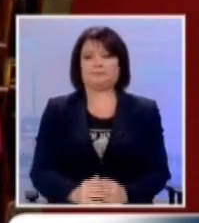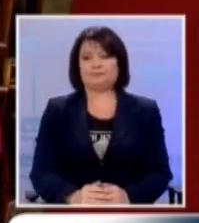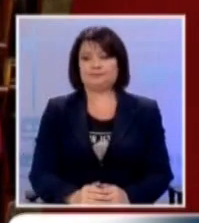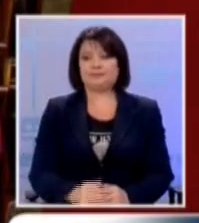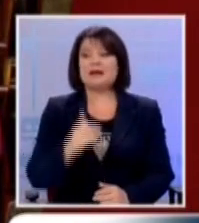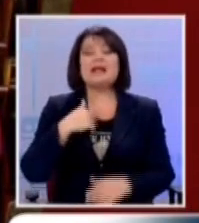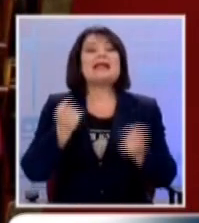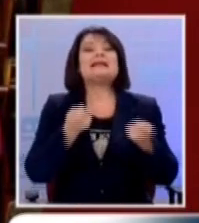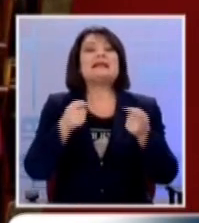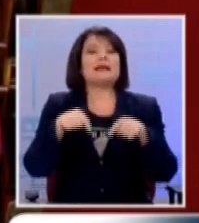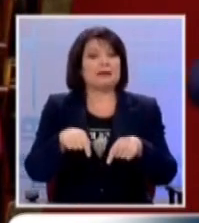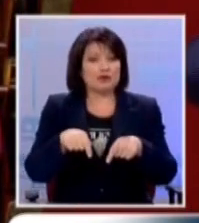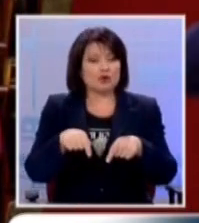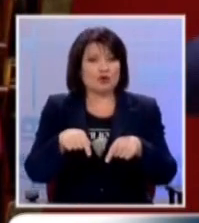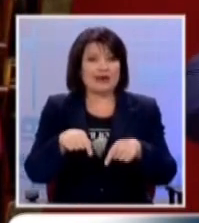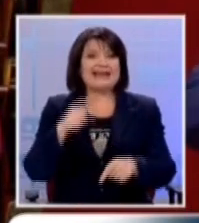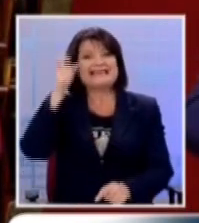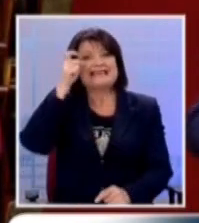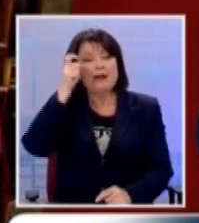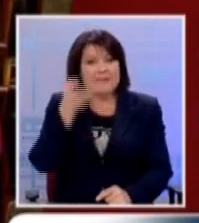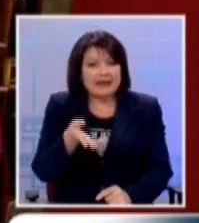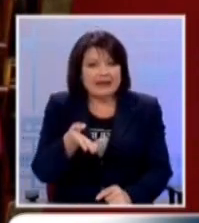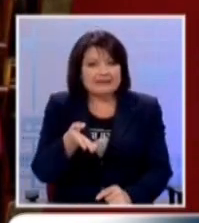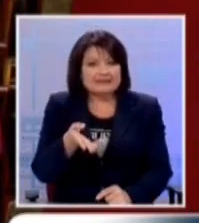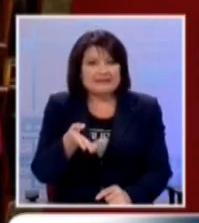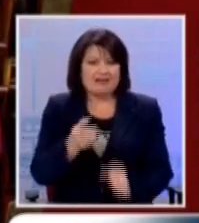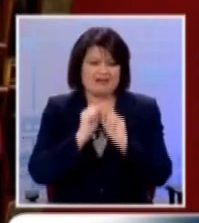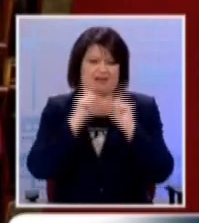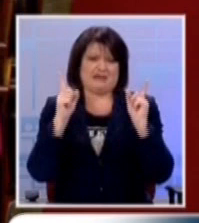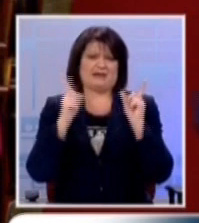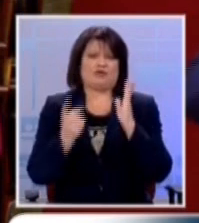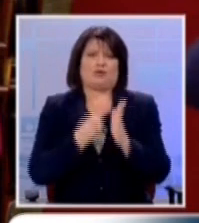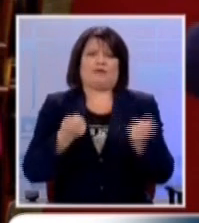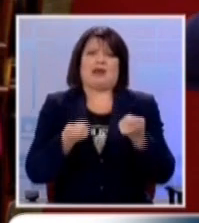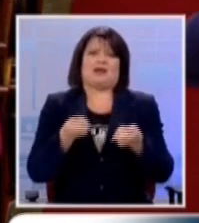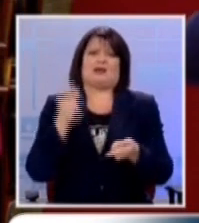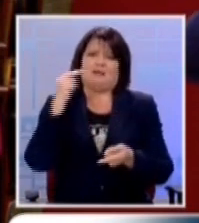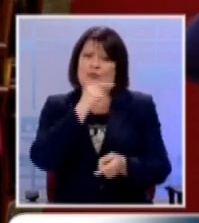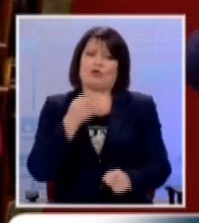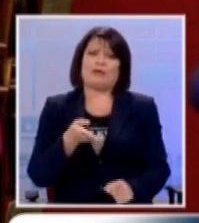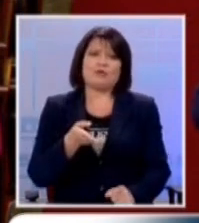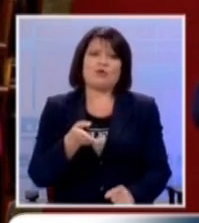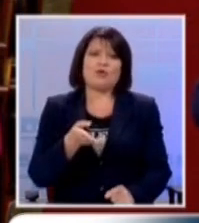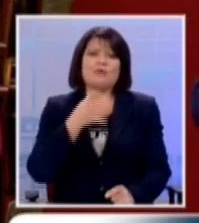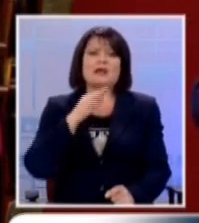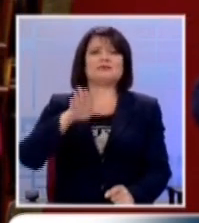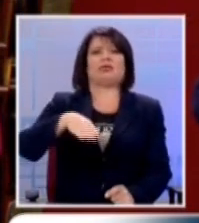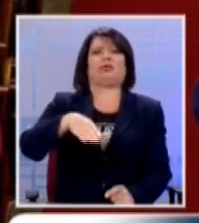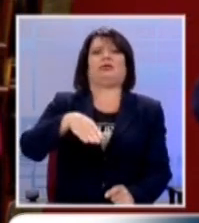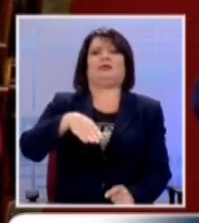Αυτό το οποίο γίνεται τώρα από τον κύριο Σαμαρά είναι πρωτοφανές και